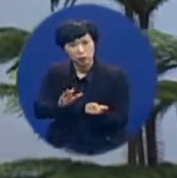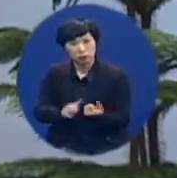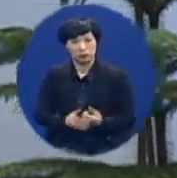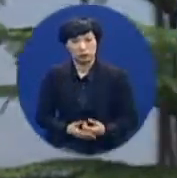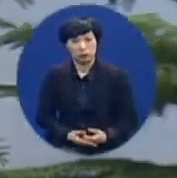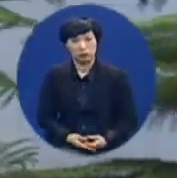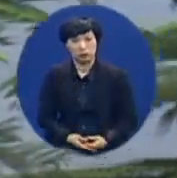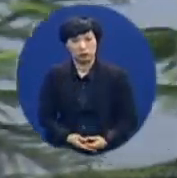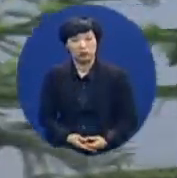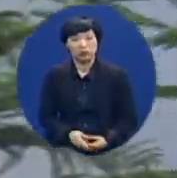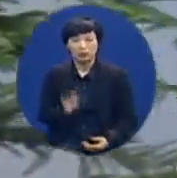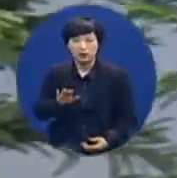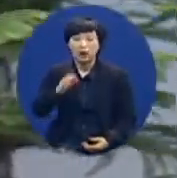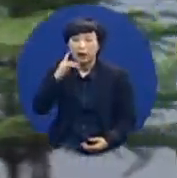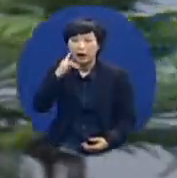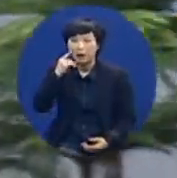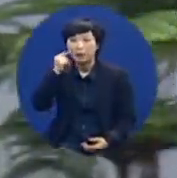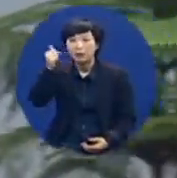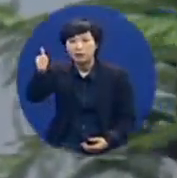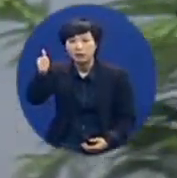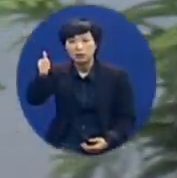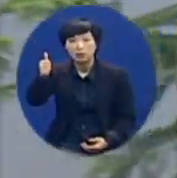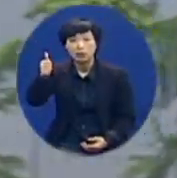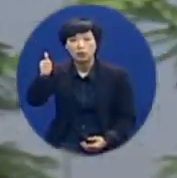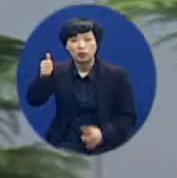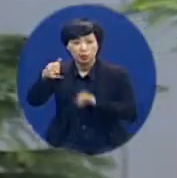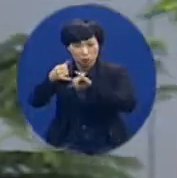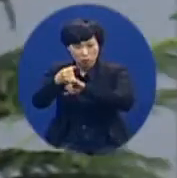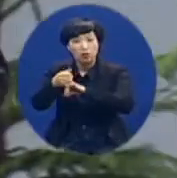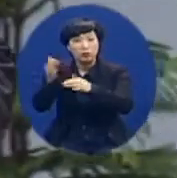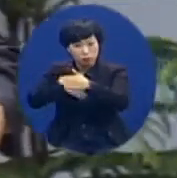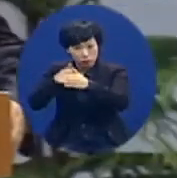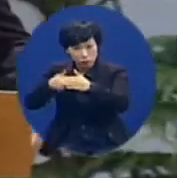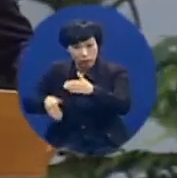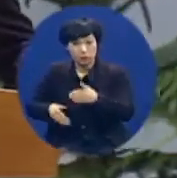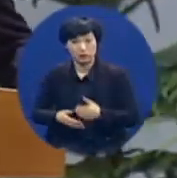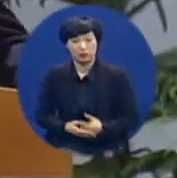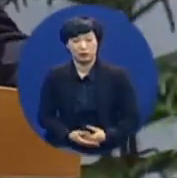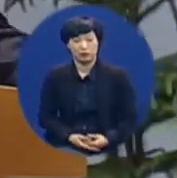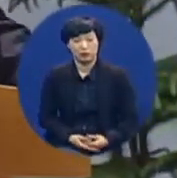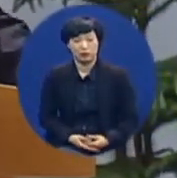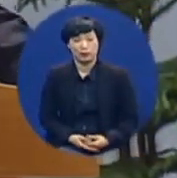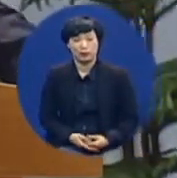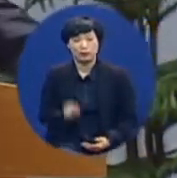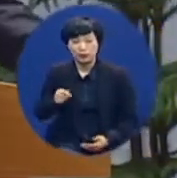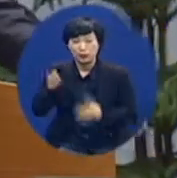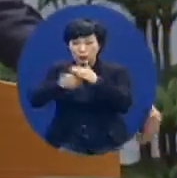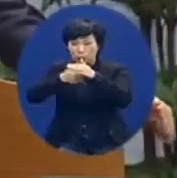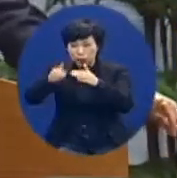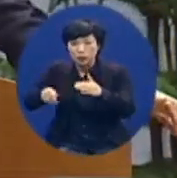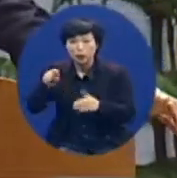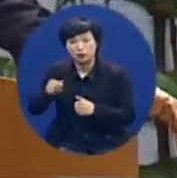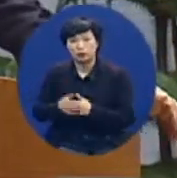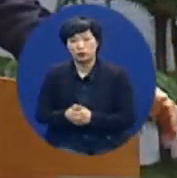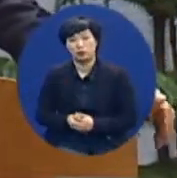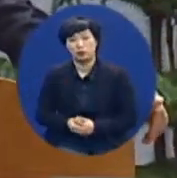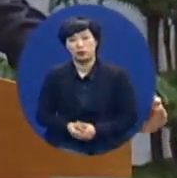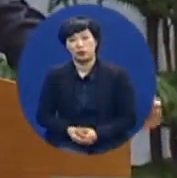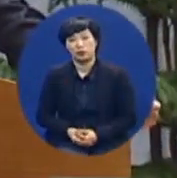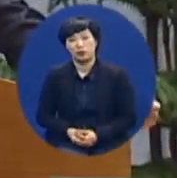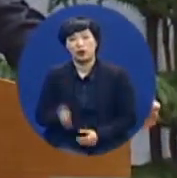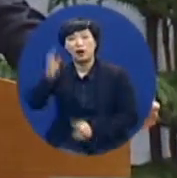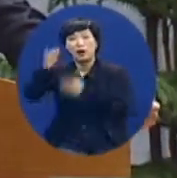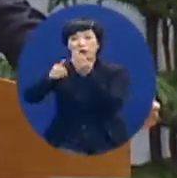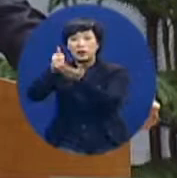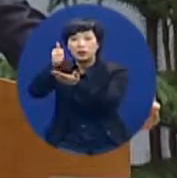응 아버지에게는 절대적인 자라는 거야 응 이런 절대적인